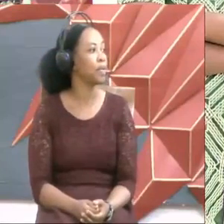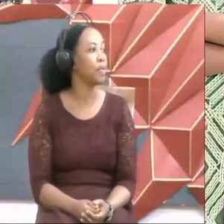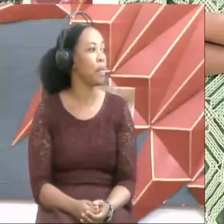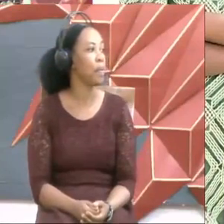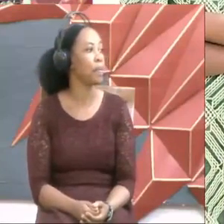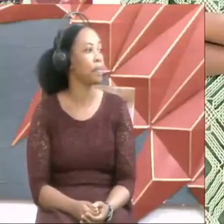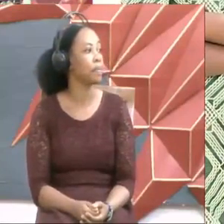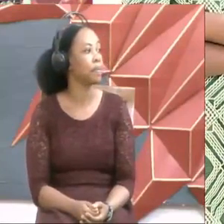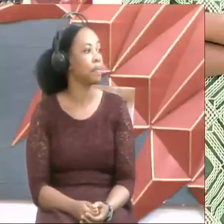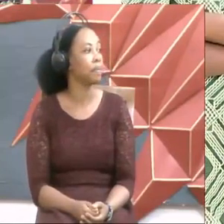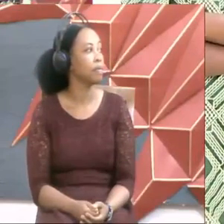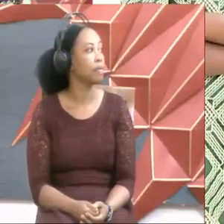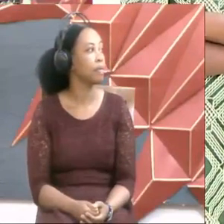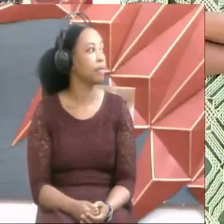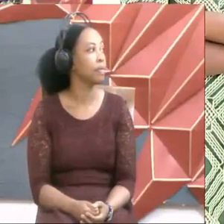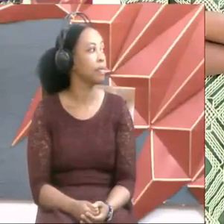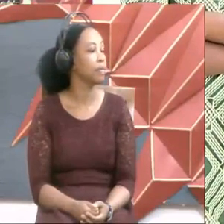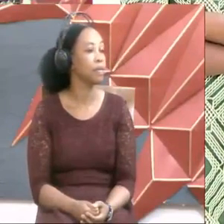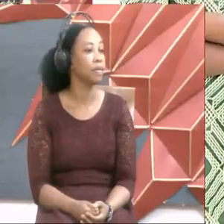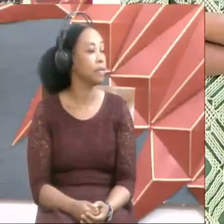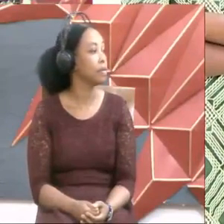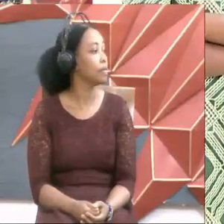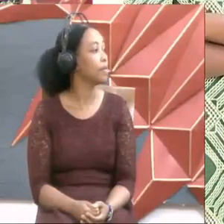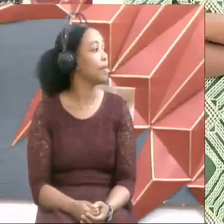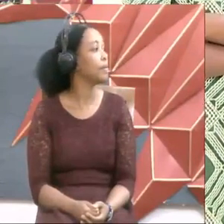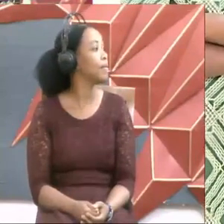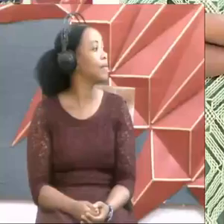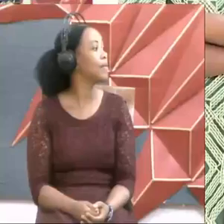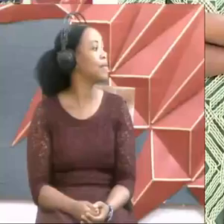se tourner pour me regarder un peu? Ashobora gukebuka hano.